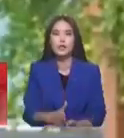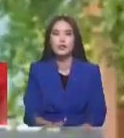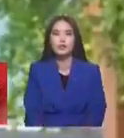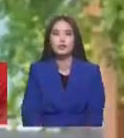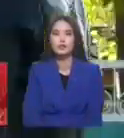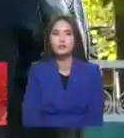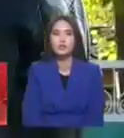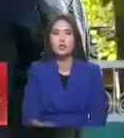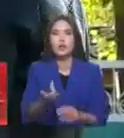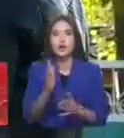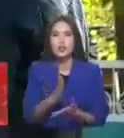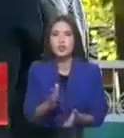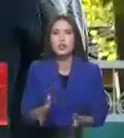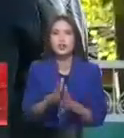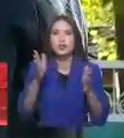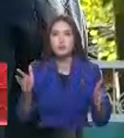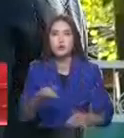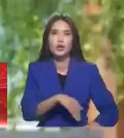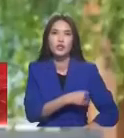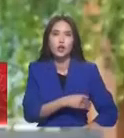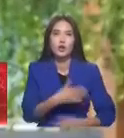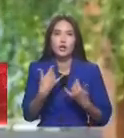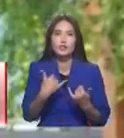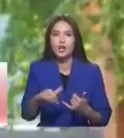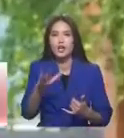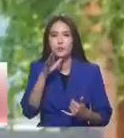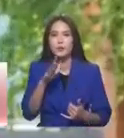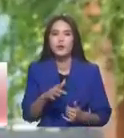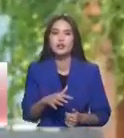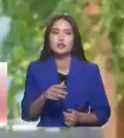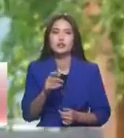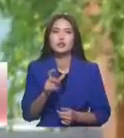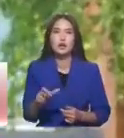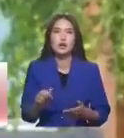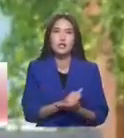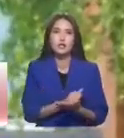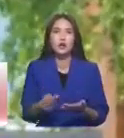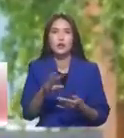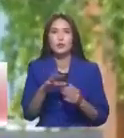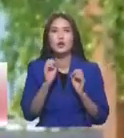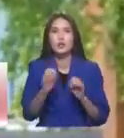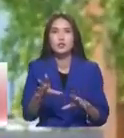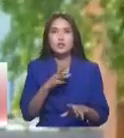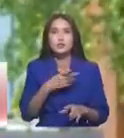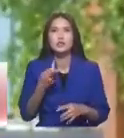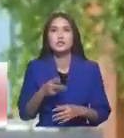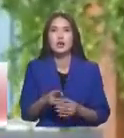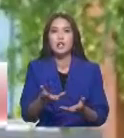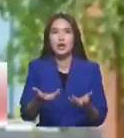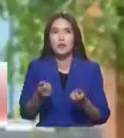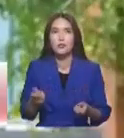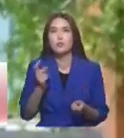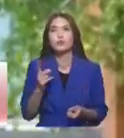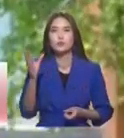6 желающих. На данный момент один человек уже полностью все пакет документов сдал. Он ждет только получения денег. Все